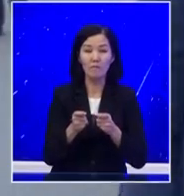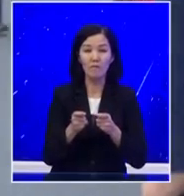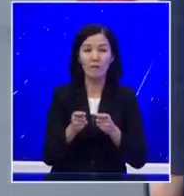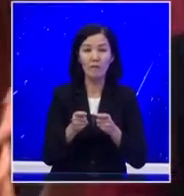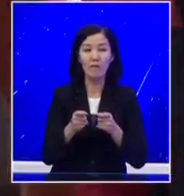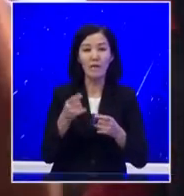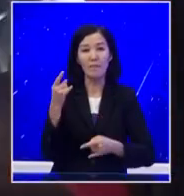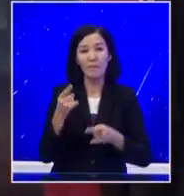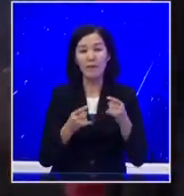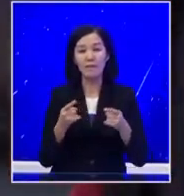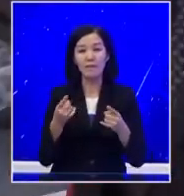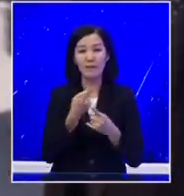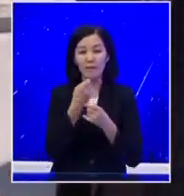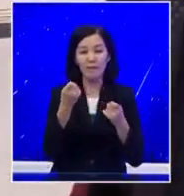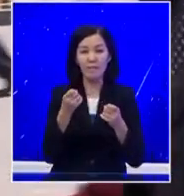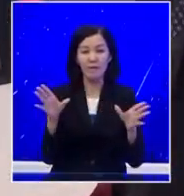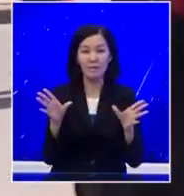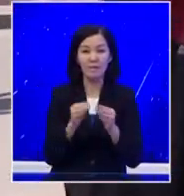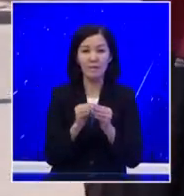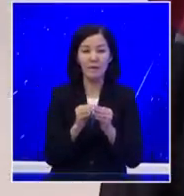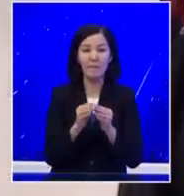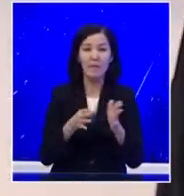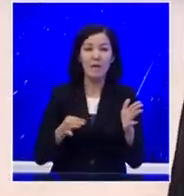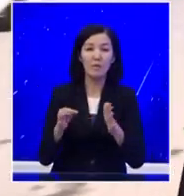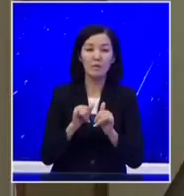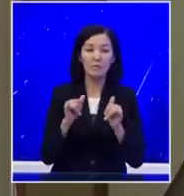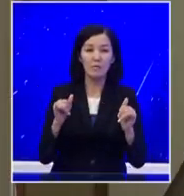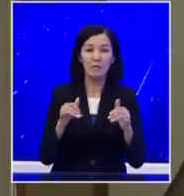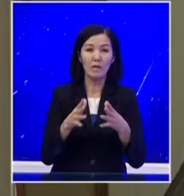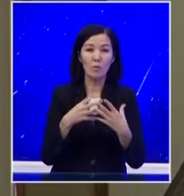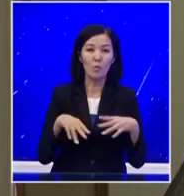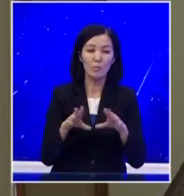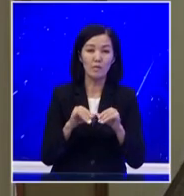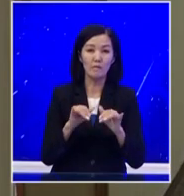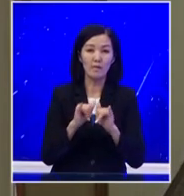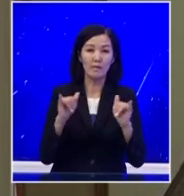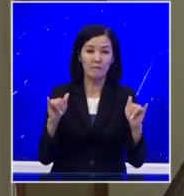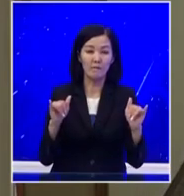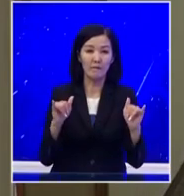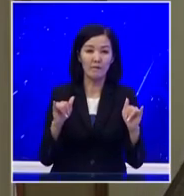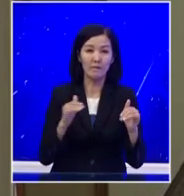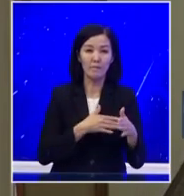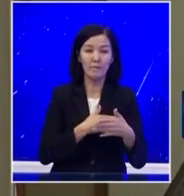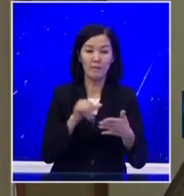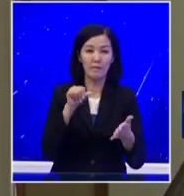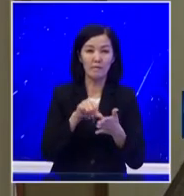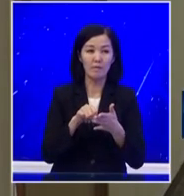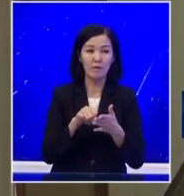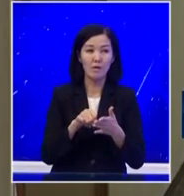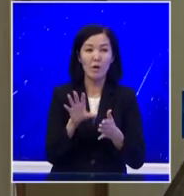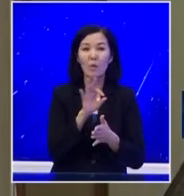средств массовой информации во благо процветания областного центра и общество нура я считаю отличным крестика даем потому что